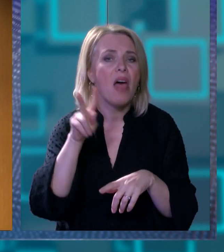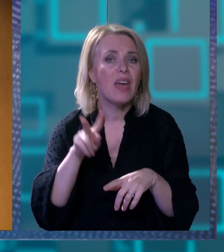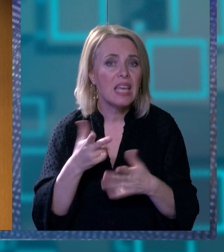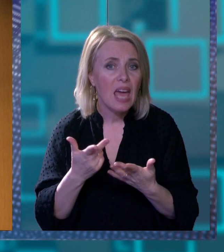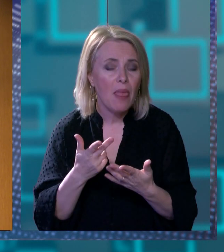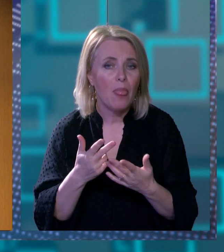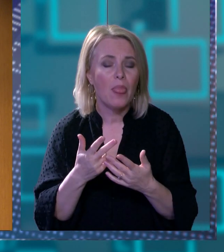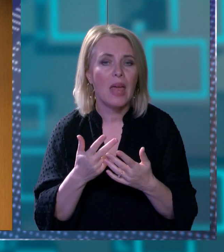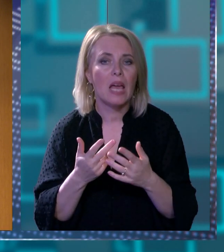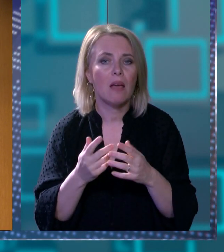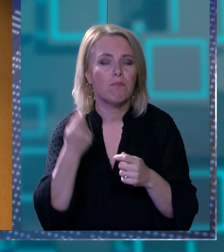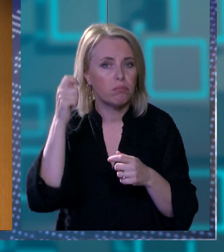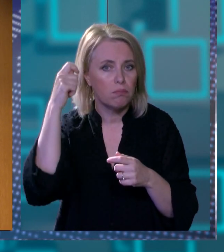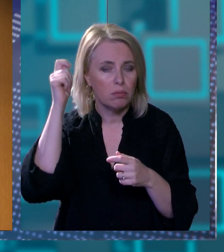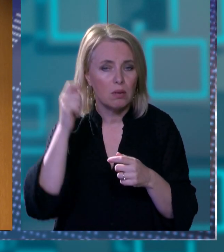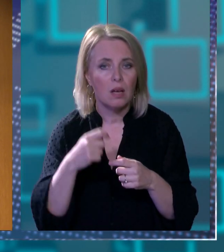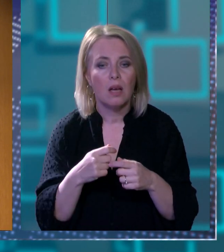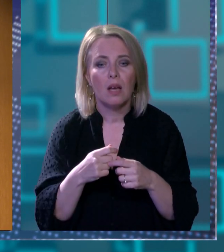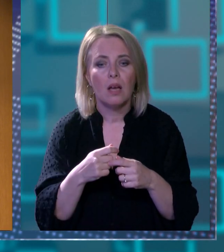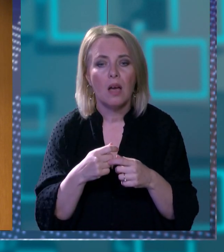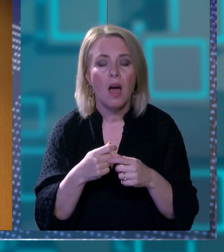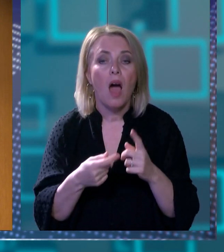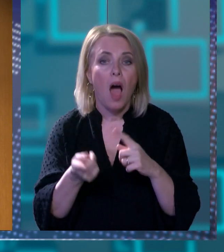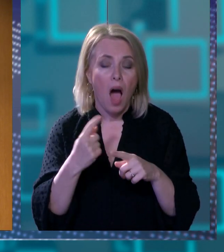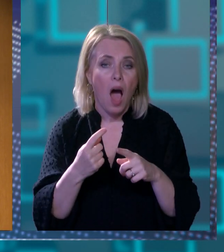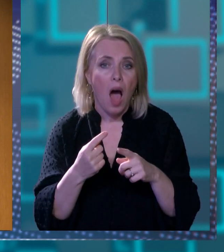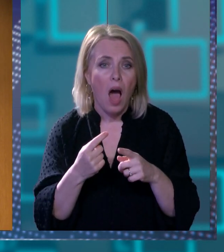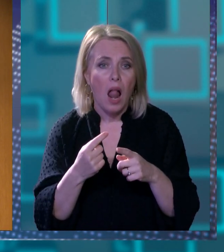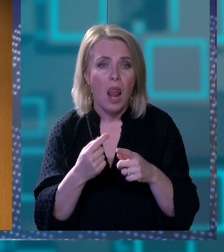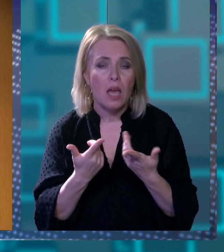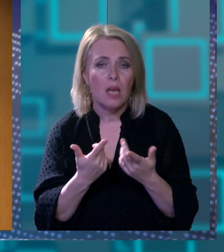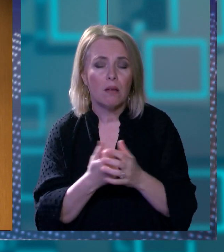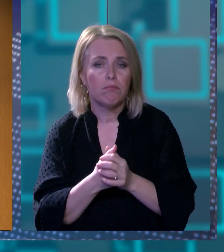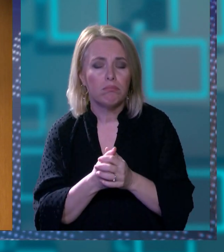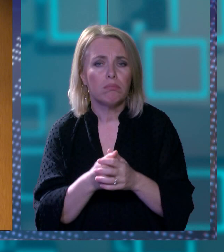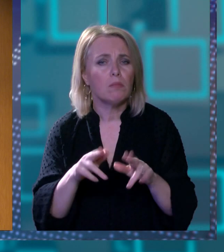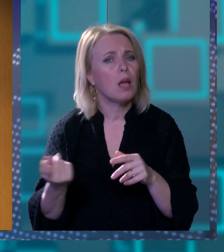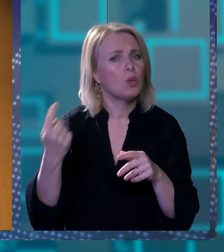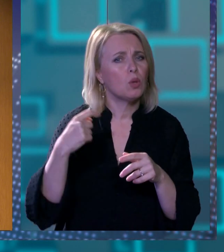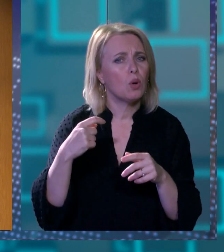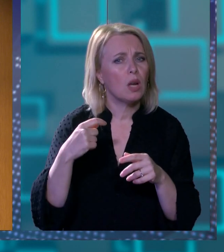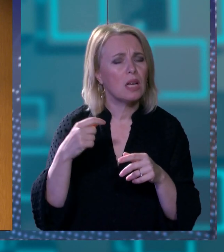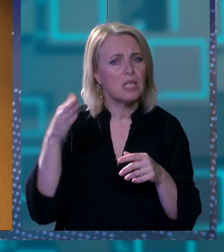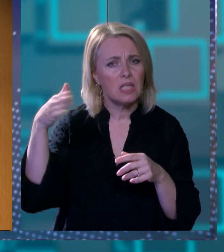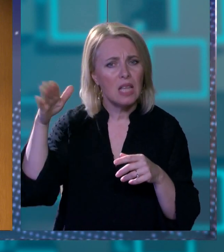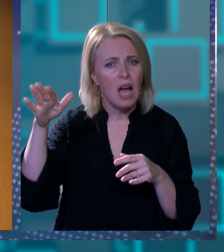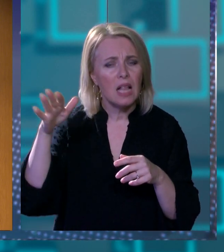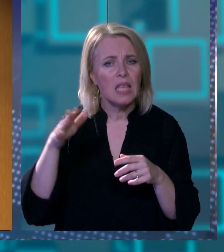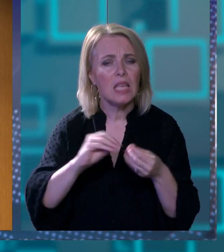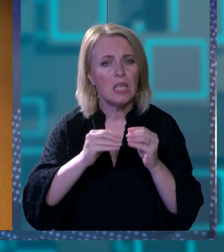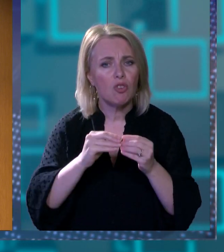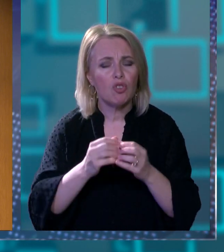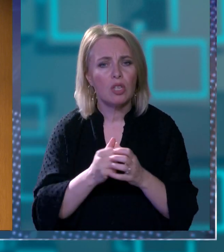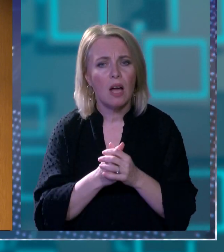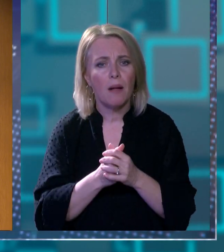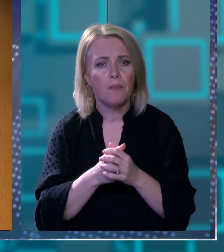uvijek rastući, međutim, raduje nas oporavak tih dalekih tržišta, majs poslovanja, ono je bilo jako pogođeno u doba